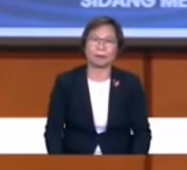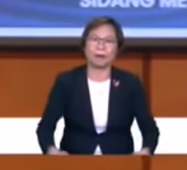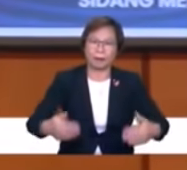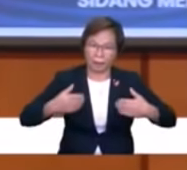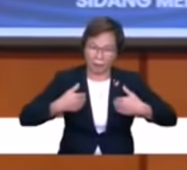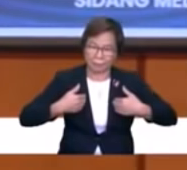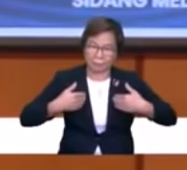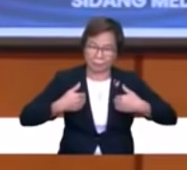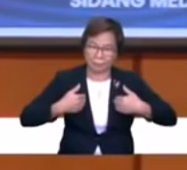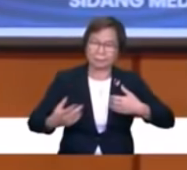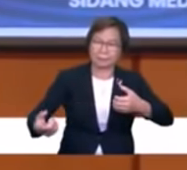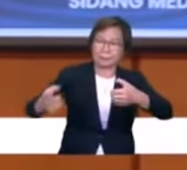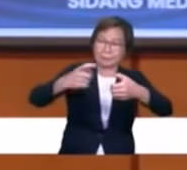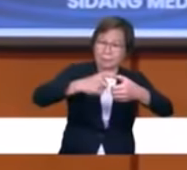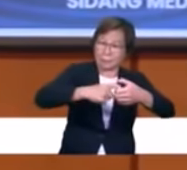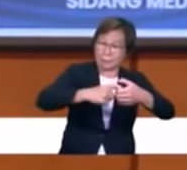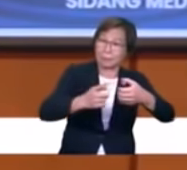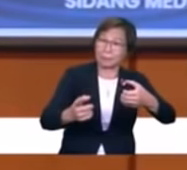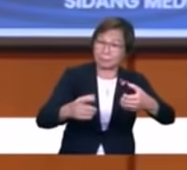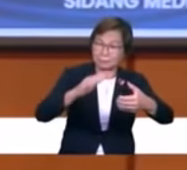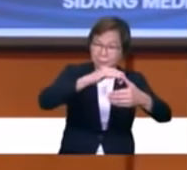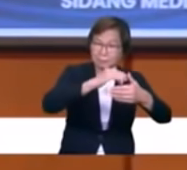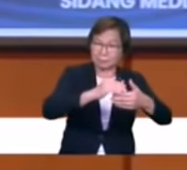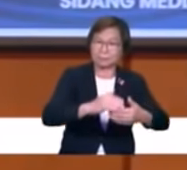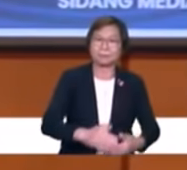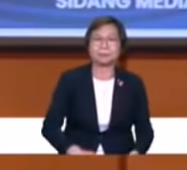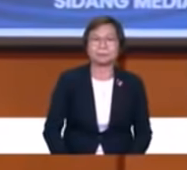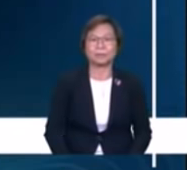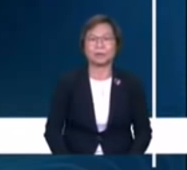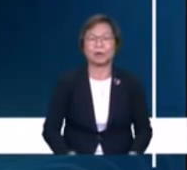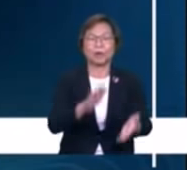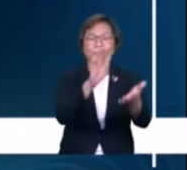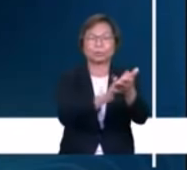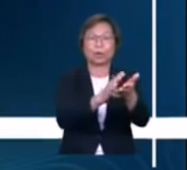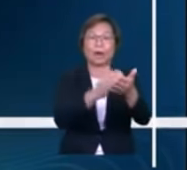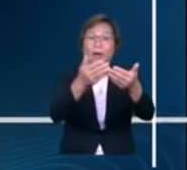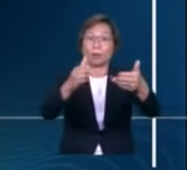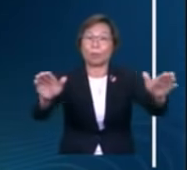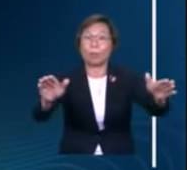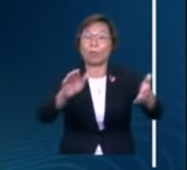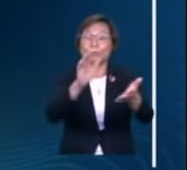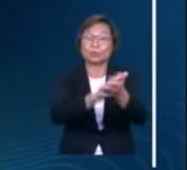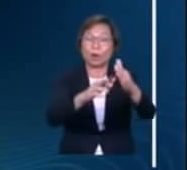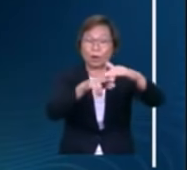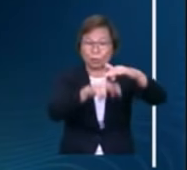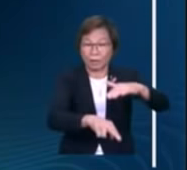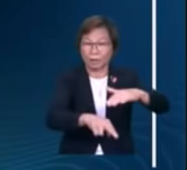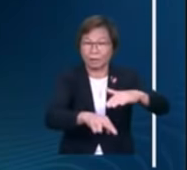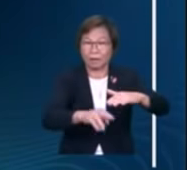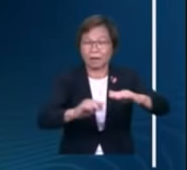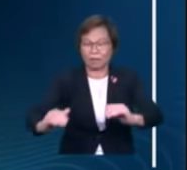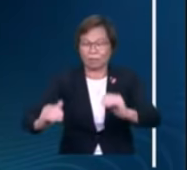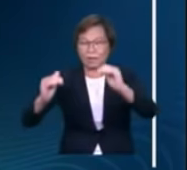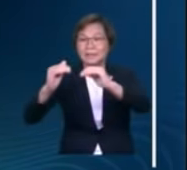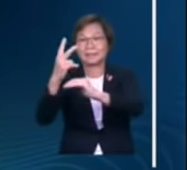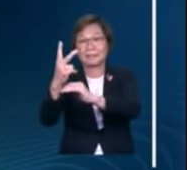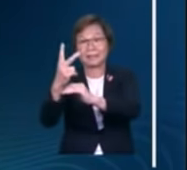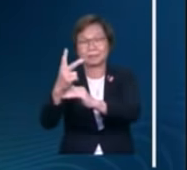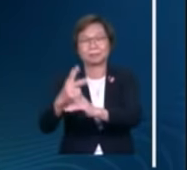adalah berkaitan dengan pembukaan sekolah rendah di Pasar Tiga